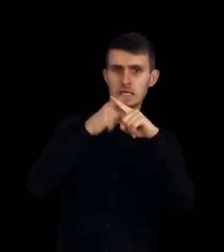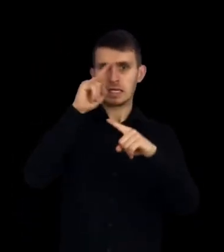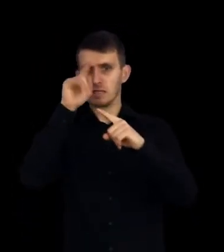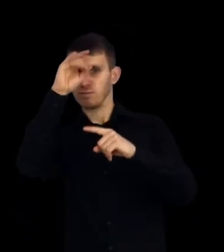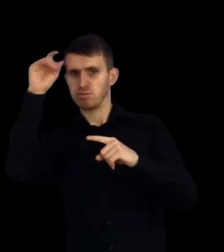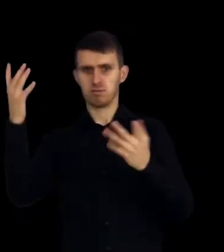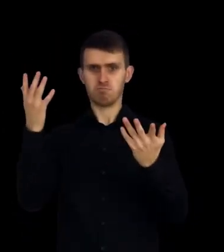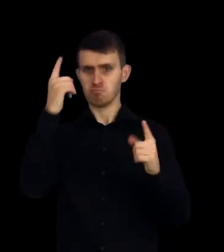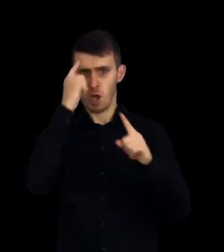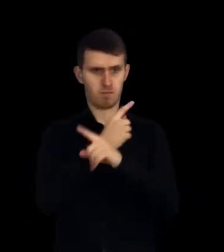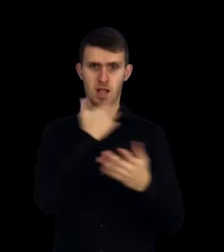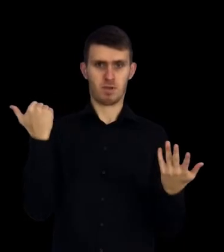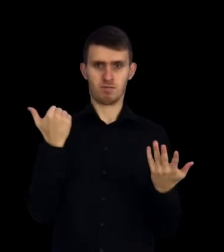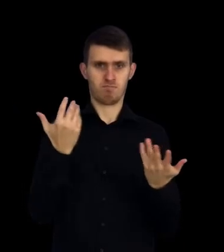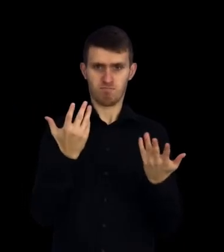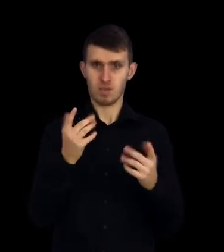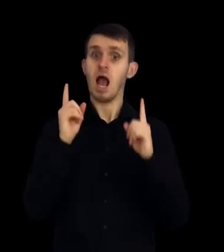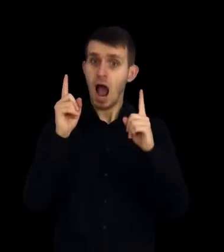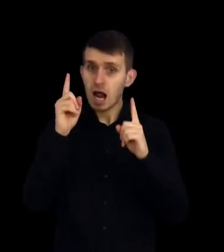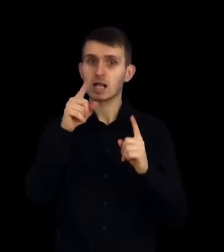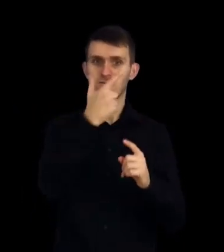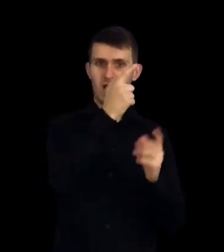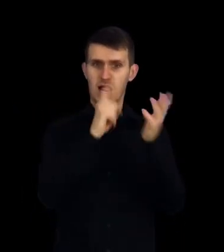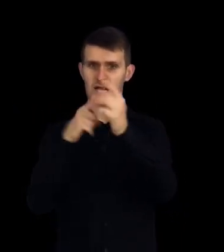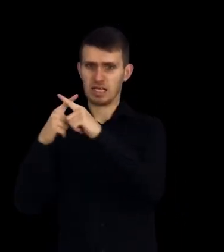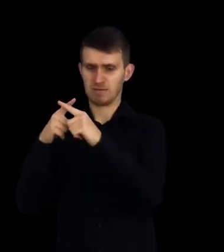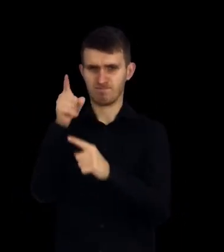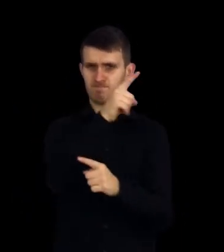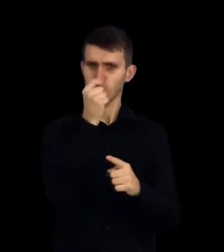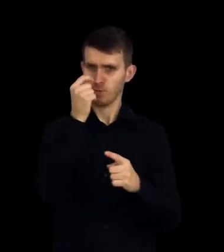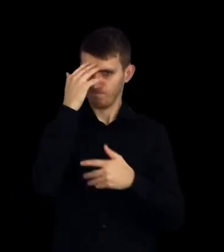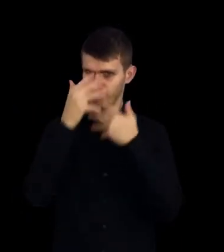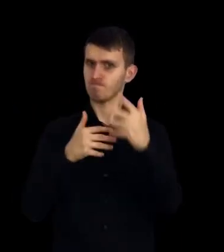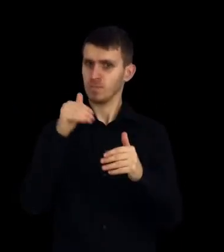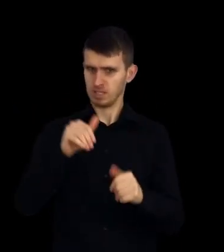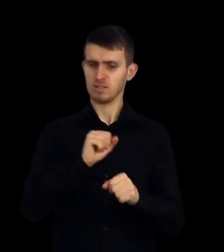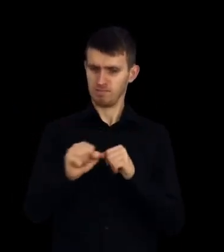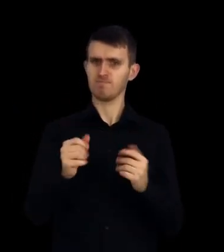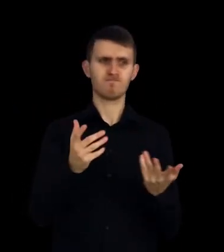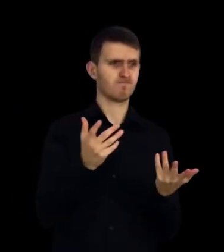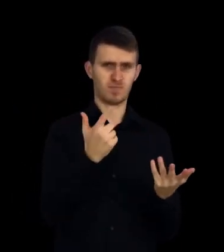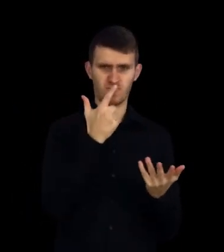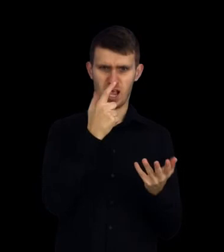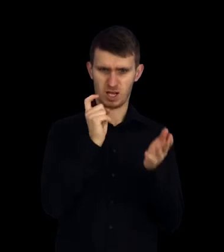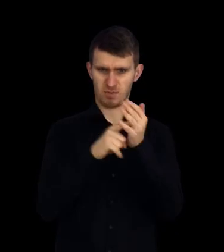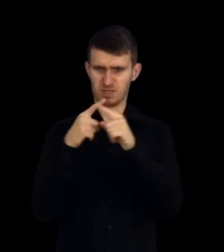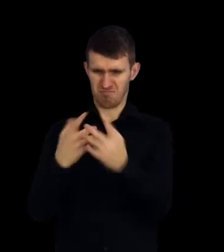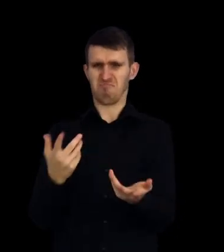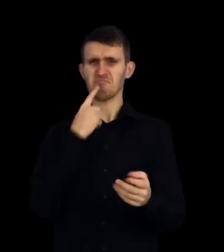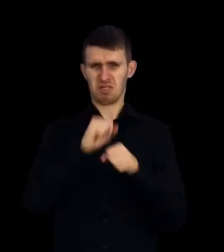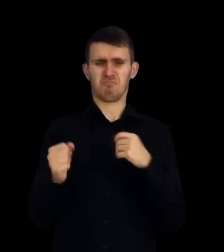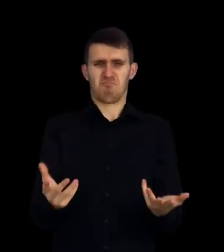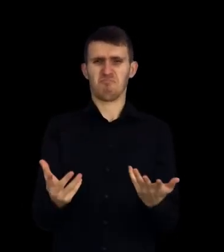pewno nie pomyli się z żadną z tych liter ale dla ludzi przewykłych do krzyżyka to może być problem spytają 2.x